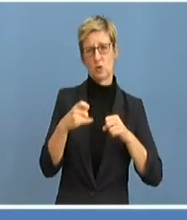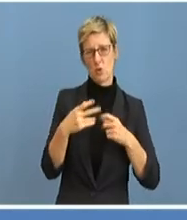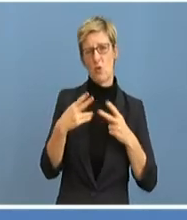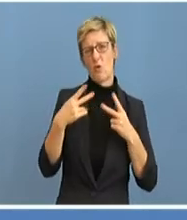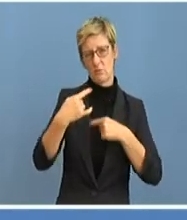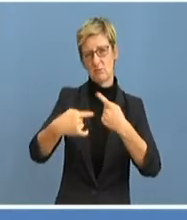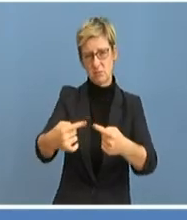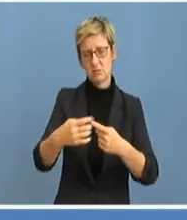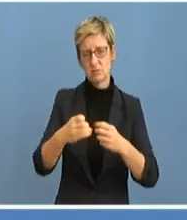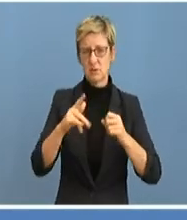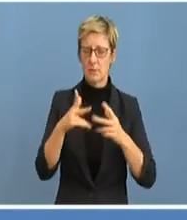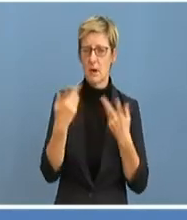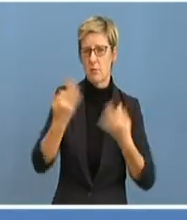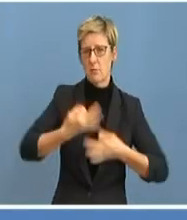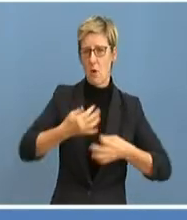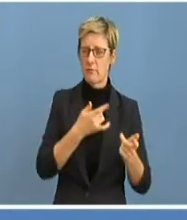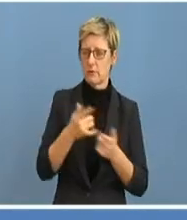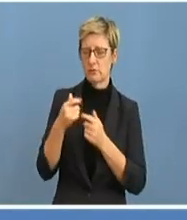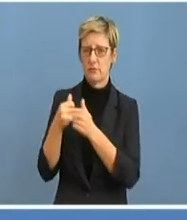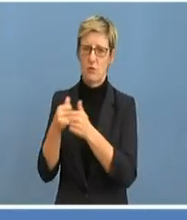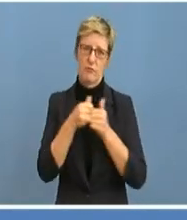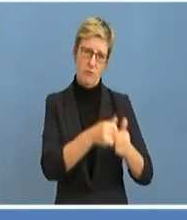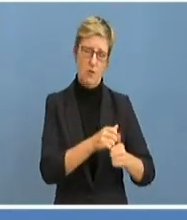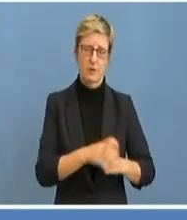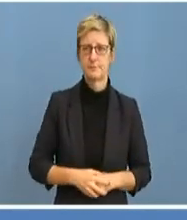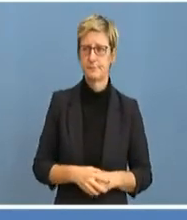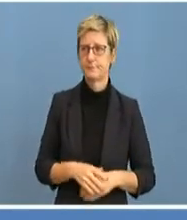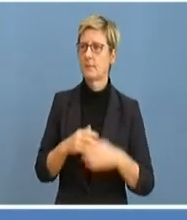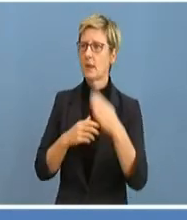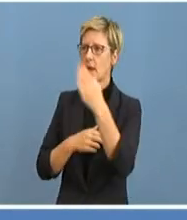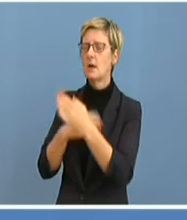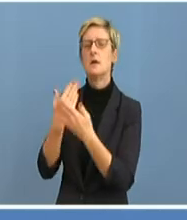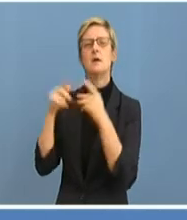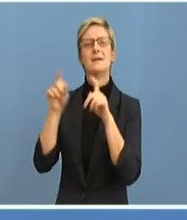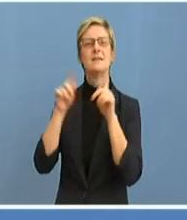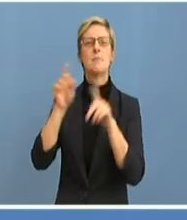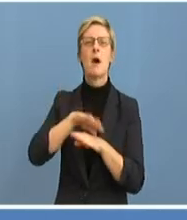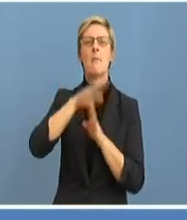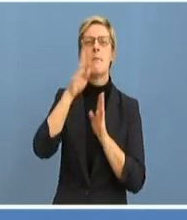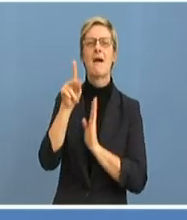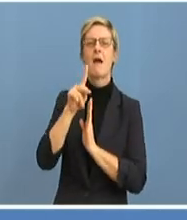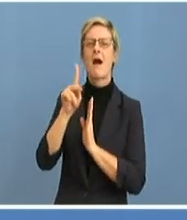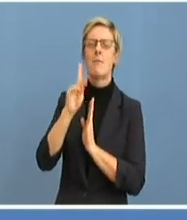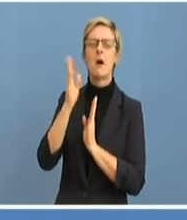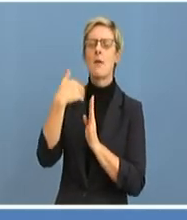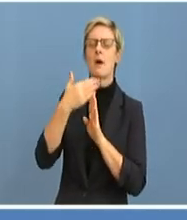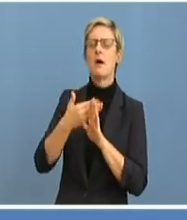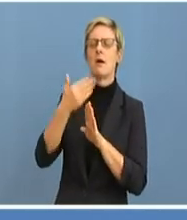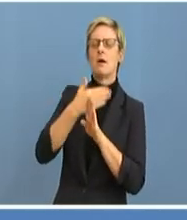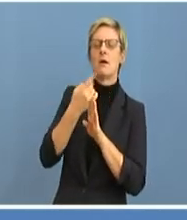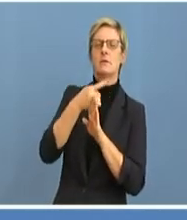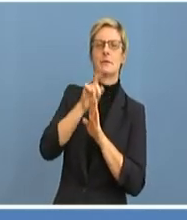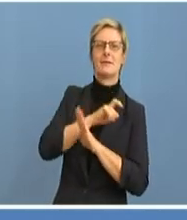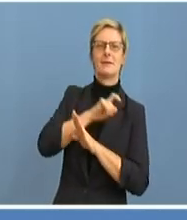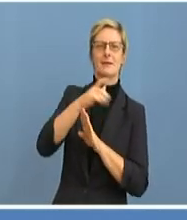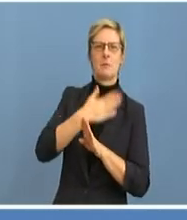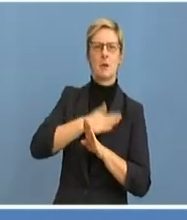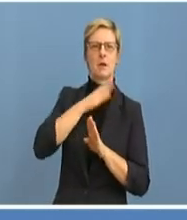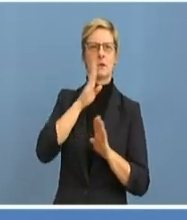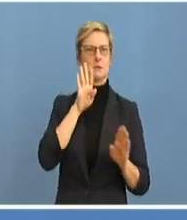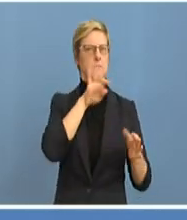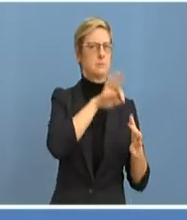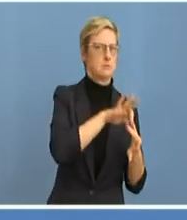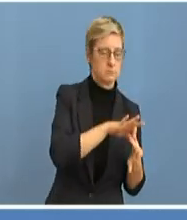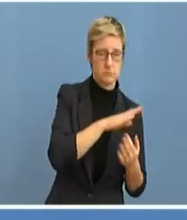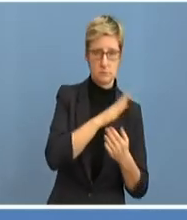Dann der Kollegin, bitte. Es ist zwar nicht Bergkarabach, aber zu dem ersten Thema, was Frau Adebar angesprochen hat. Geht bitte, das? Ja, nun okay.